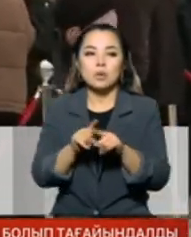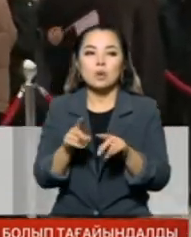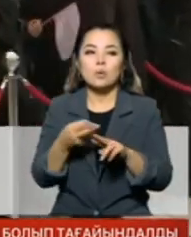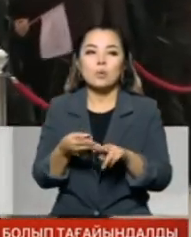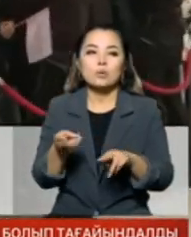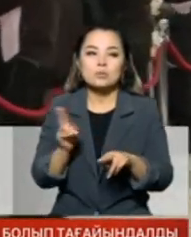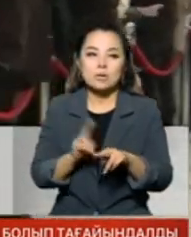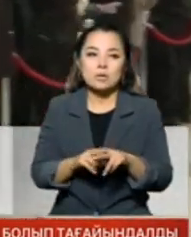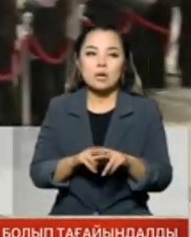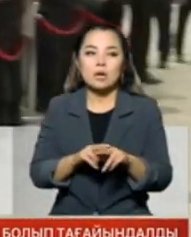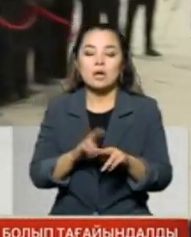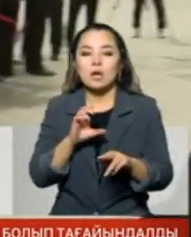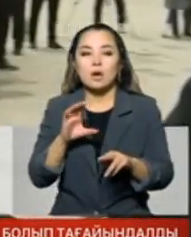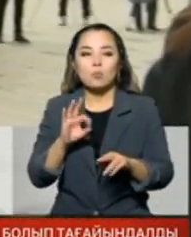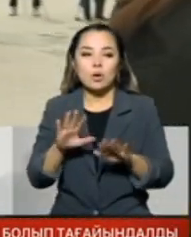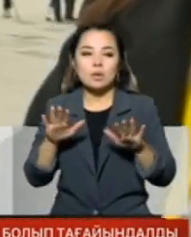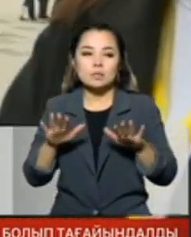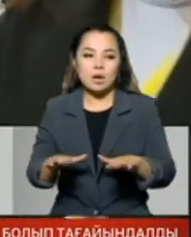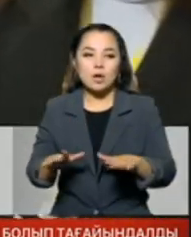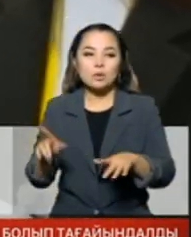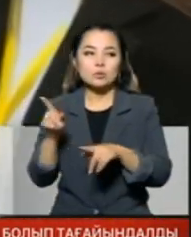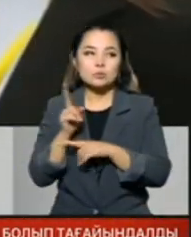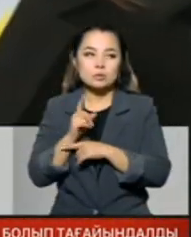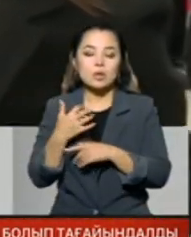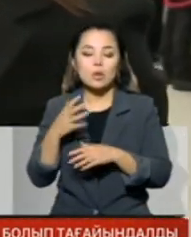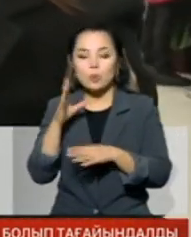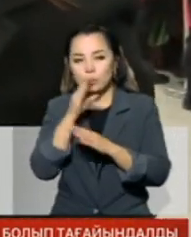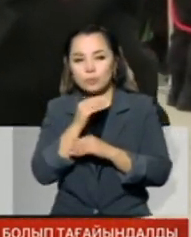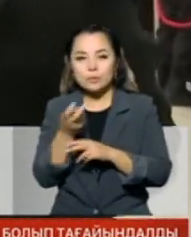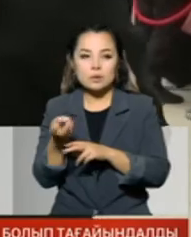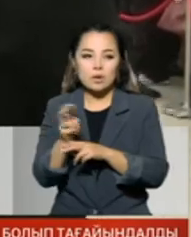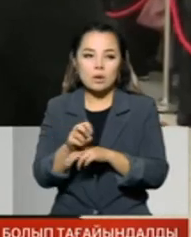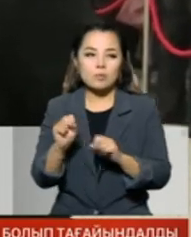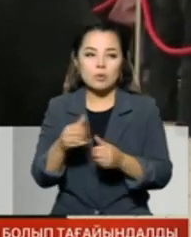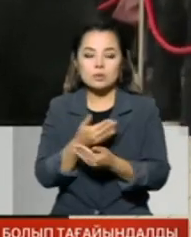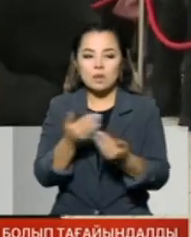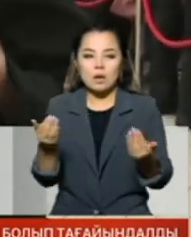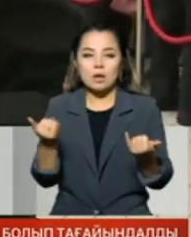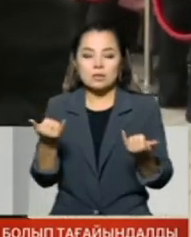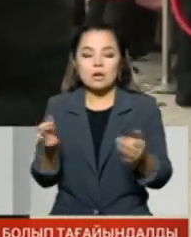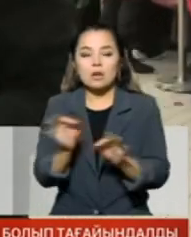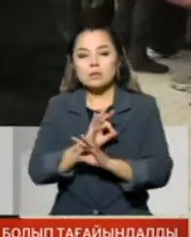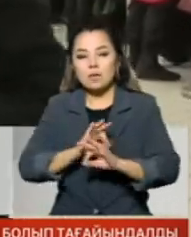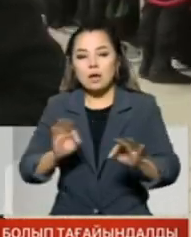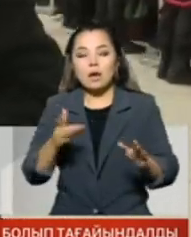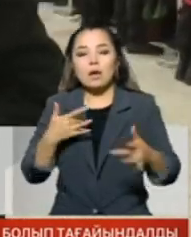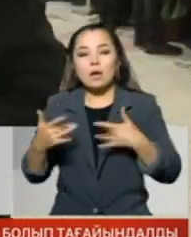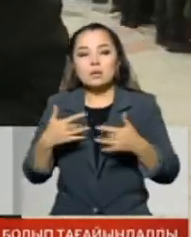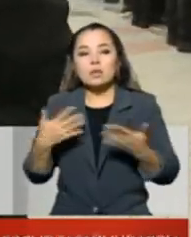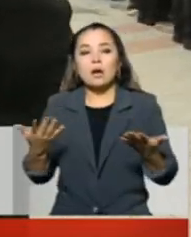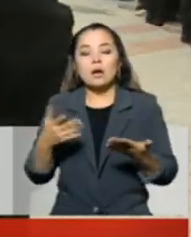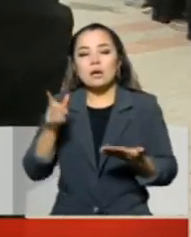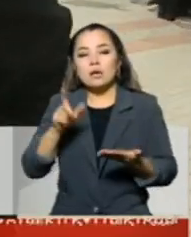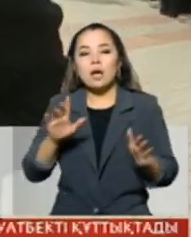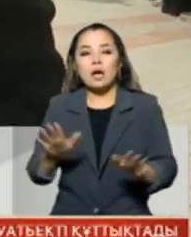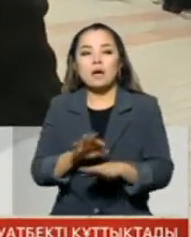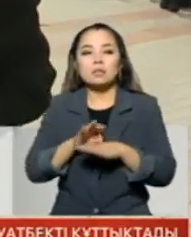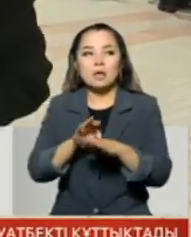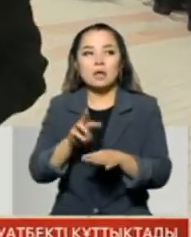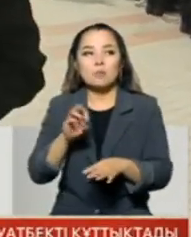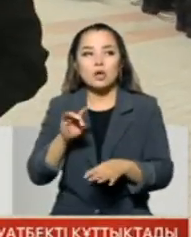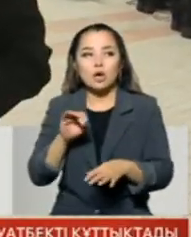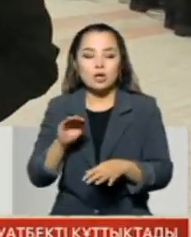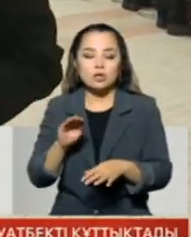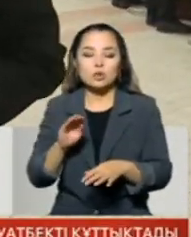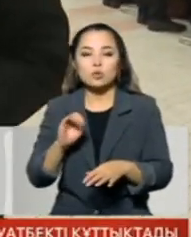осы экспо-алаңында күтеміз. Әлі де үлгеруге мүмкіндік бар. Керемет, тамаша. Ал қандай әншілер өнер көрсетеді? Мираж